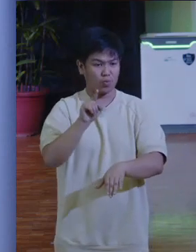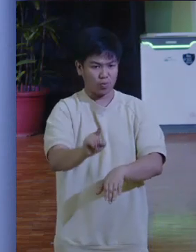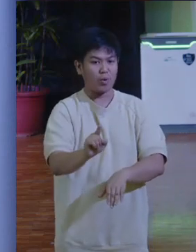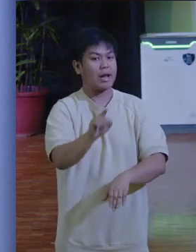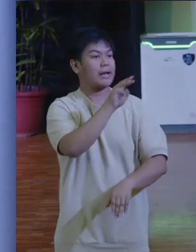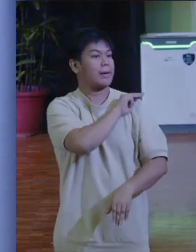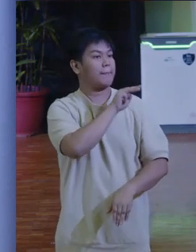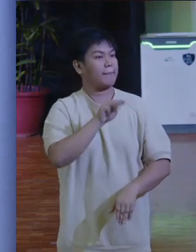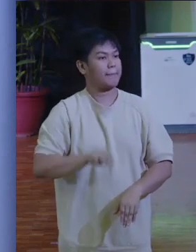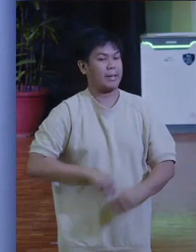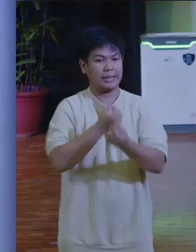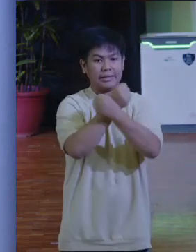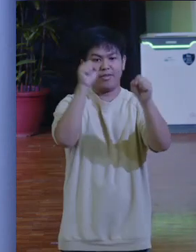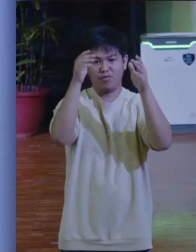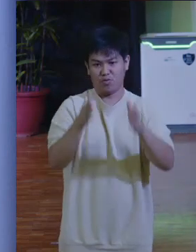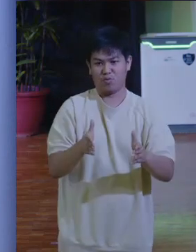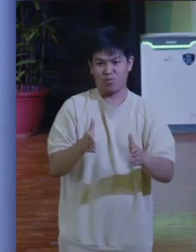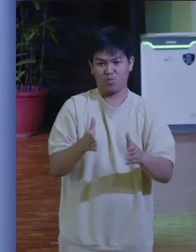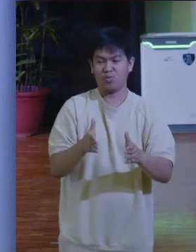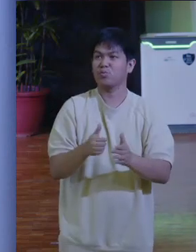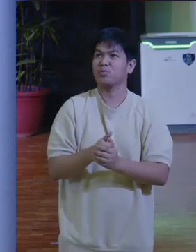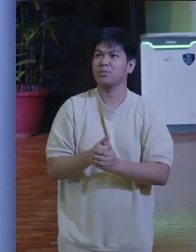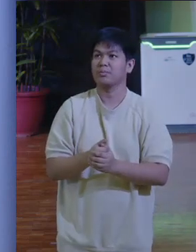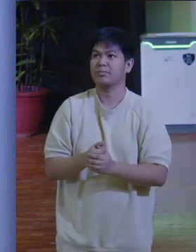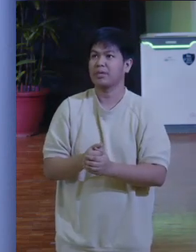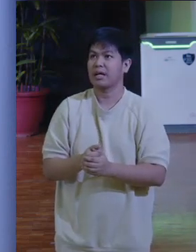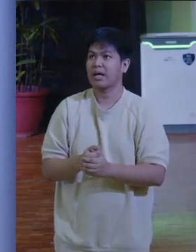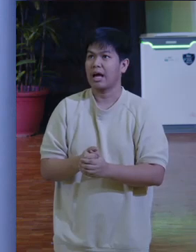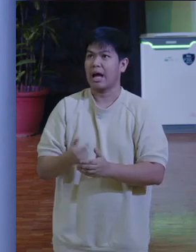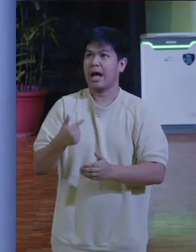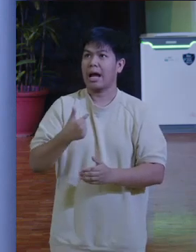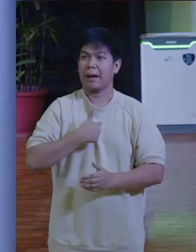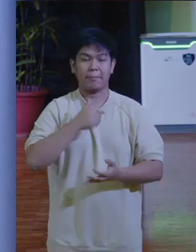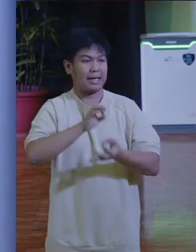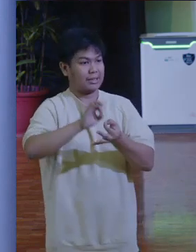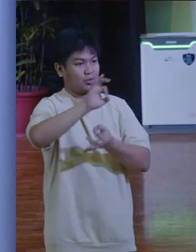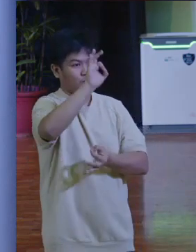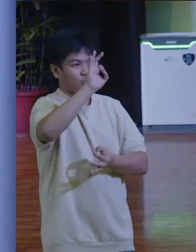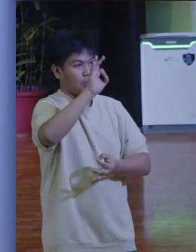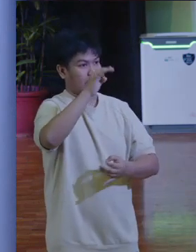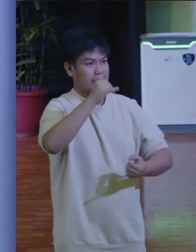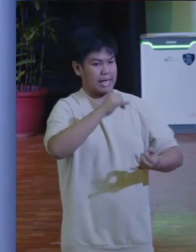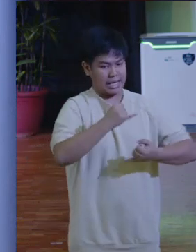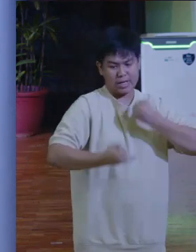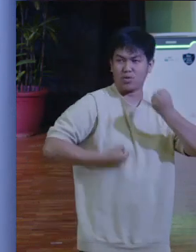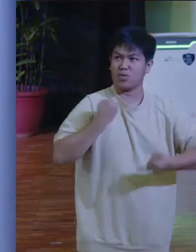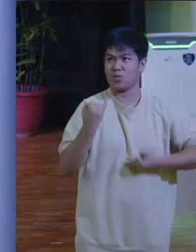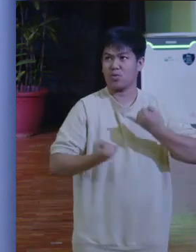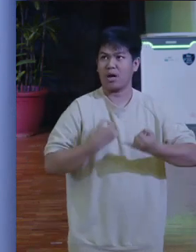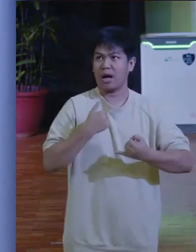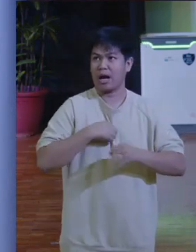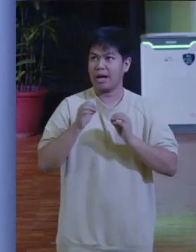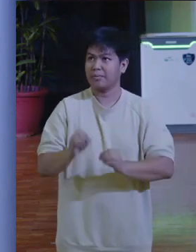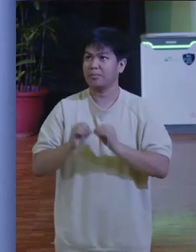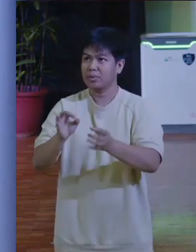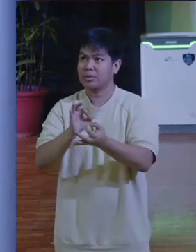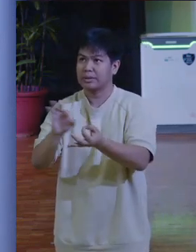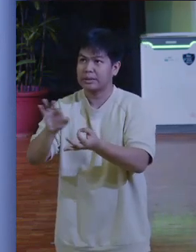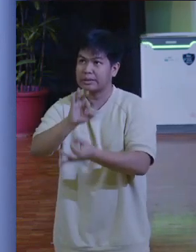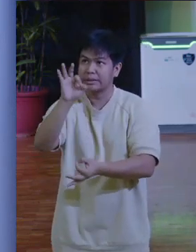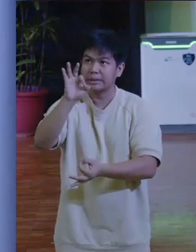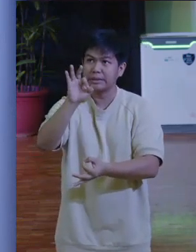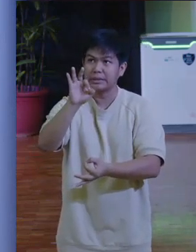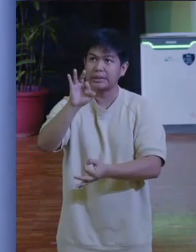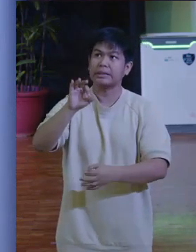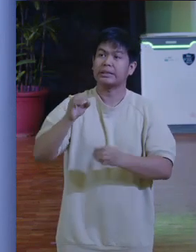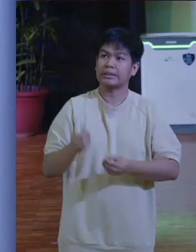Mesiah. No? Ang Messiah, in whom my soul delights. I have put my spirit upon